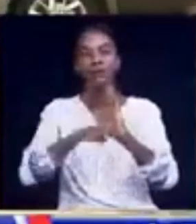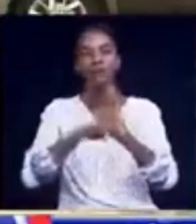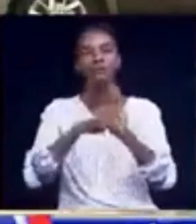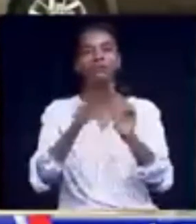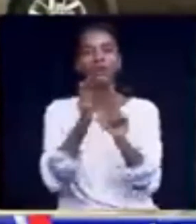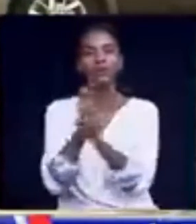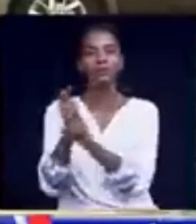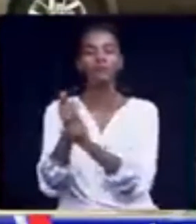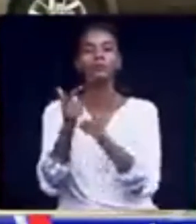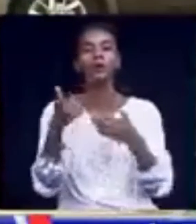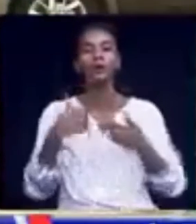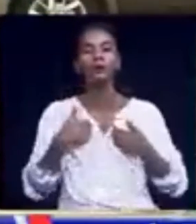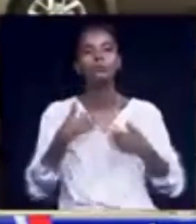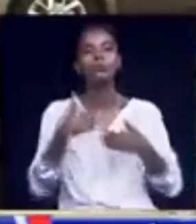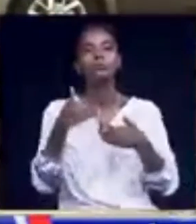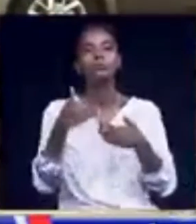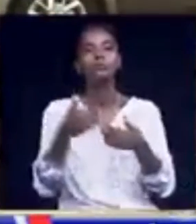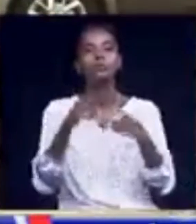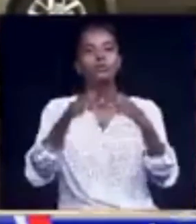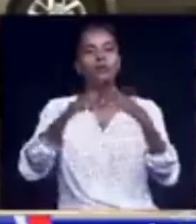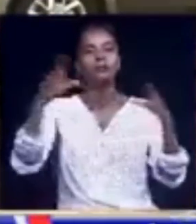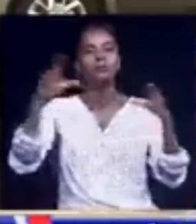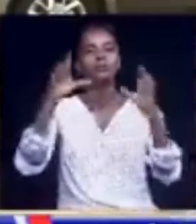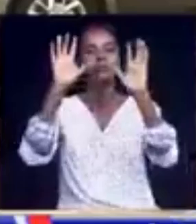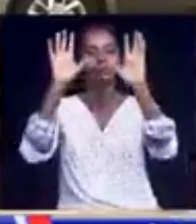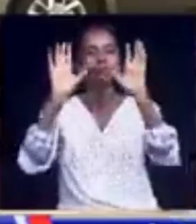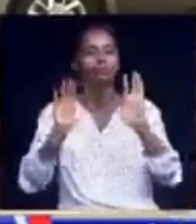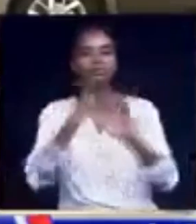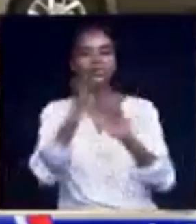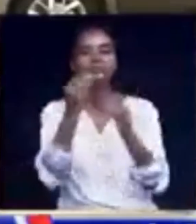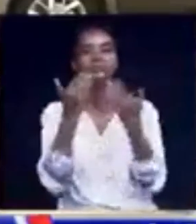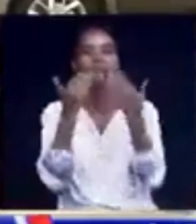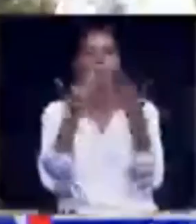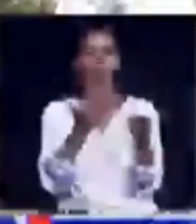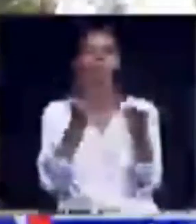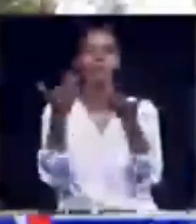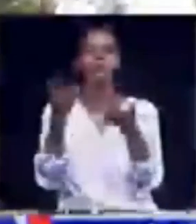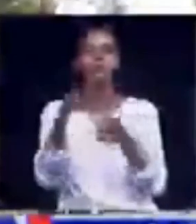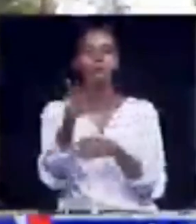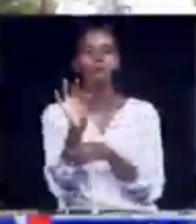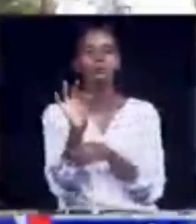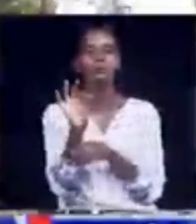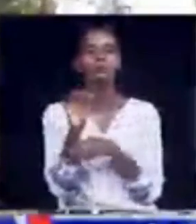እያስተካከሉ ያሉበት አግባብ ከፍተኛ አድናቆትና ምስጋና እየቀረበላቸው ነው የሚገኘውና